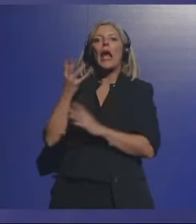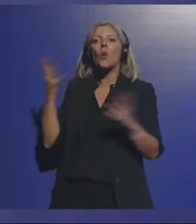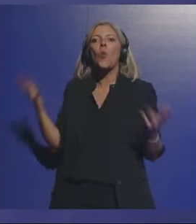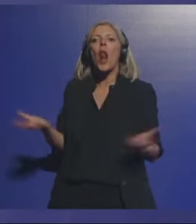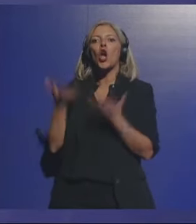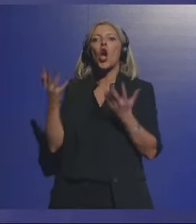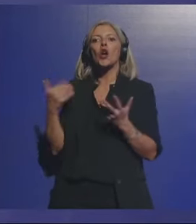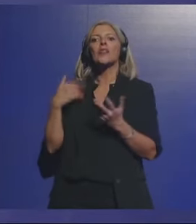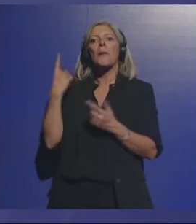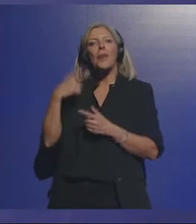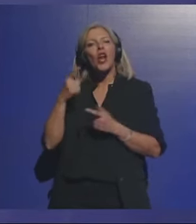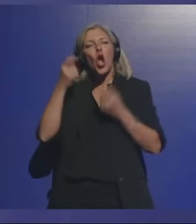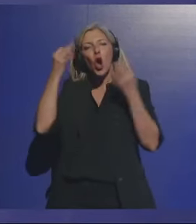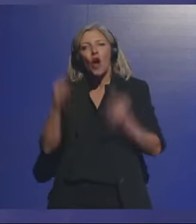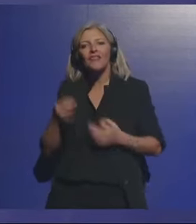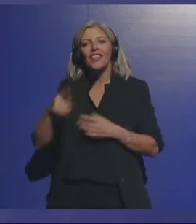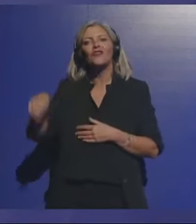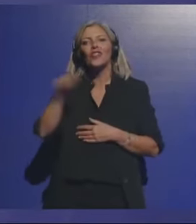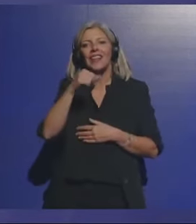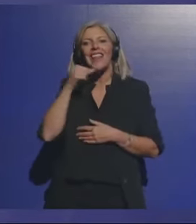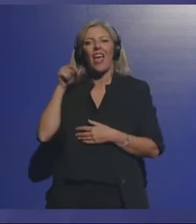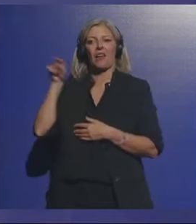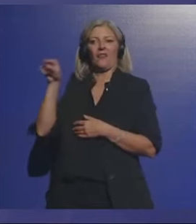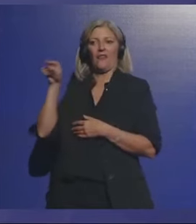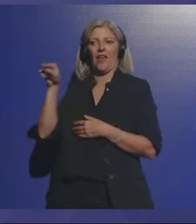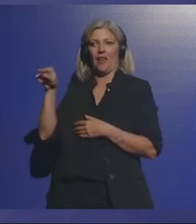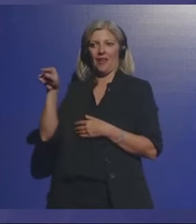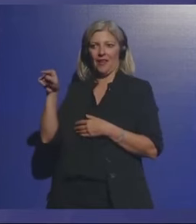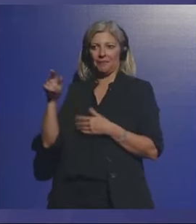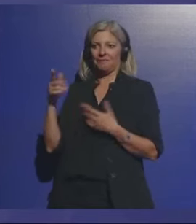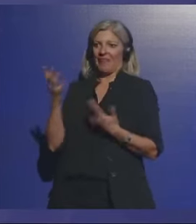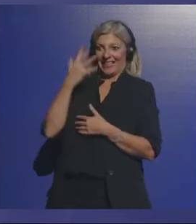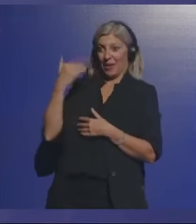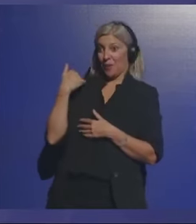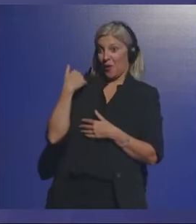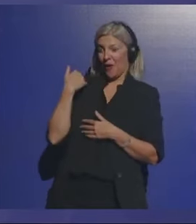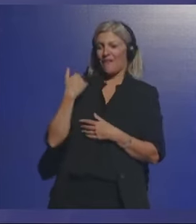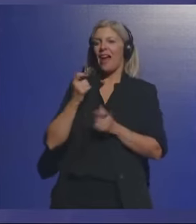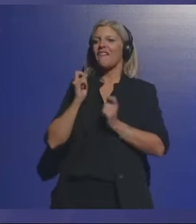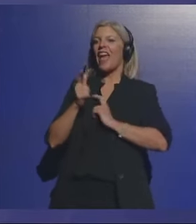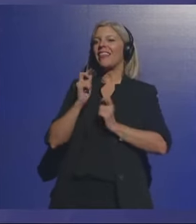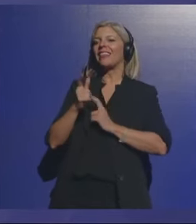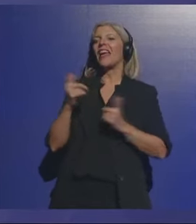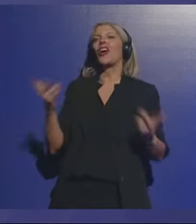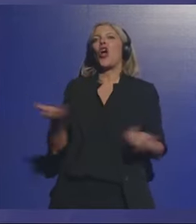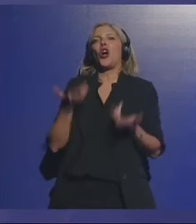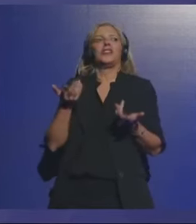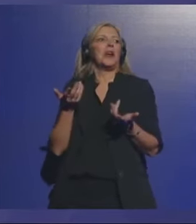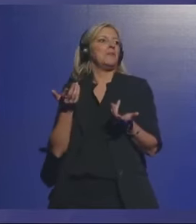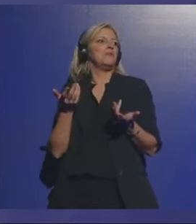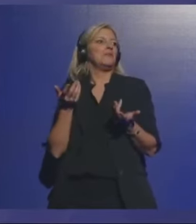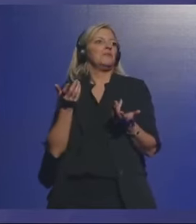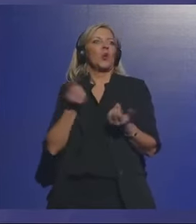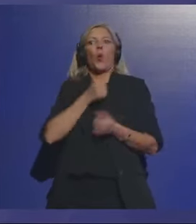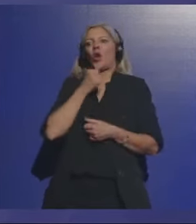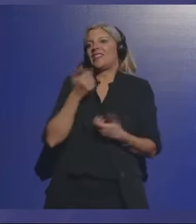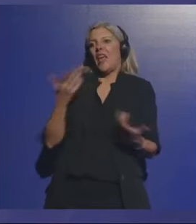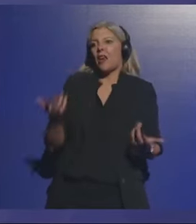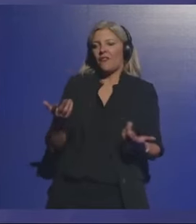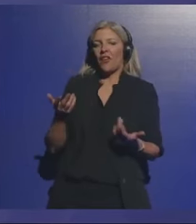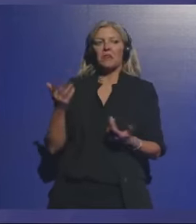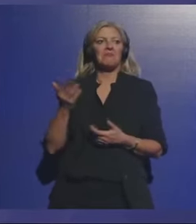desiderate è un disperato tentativo prima si vendevano le cose che tornavano utili